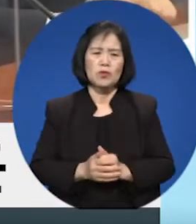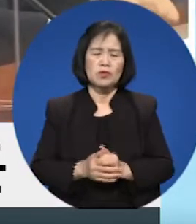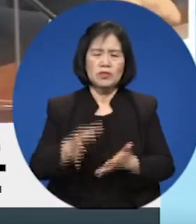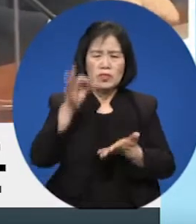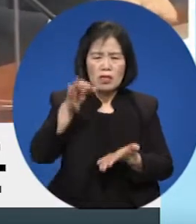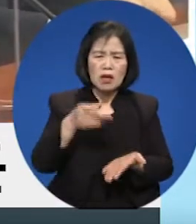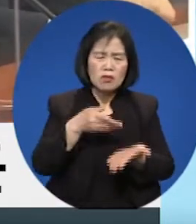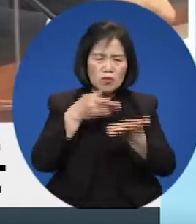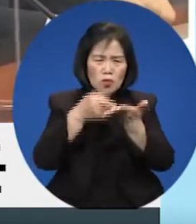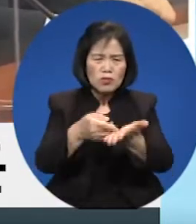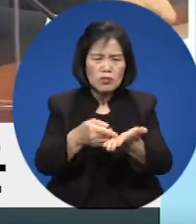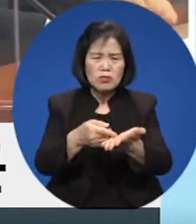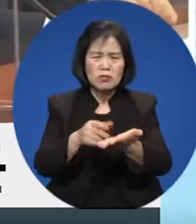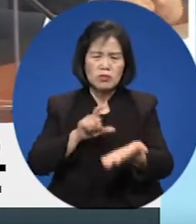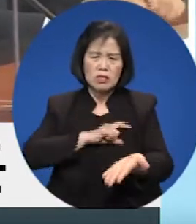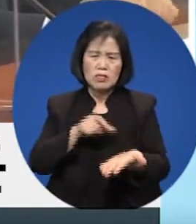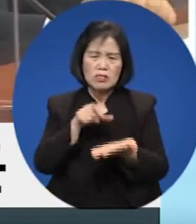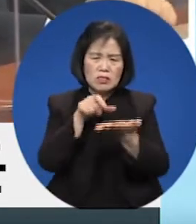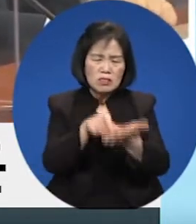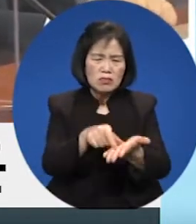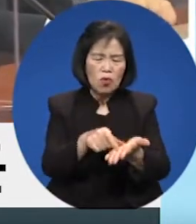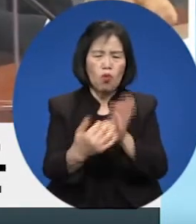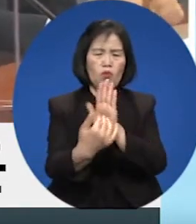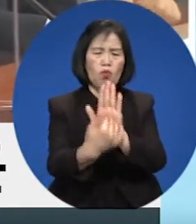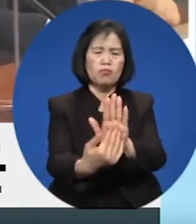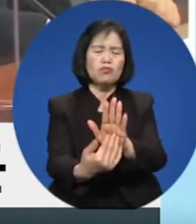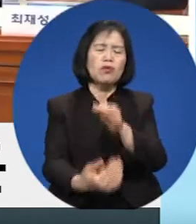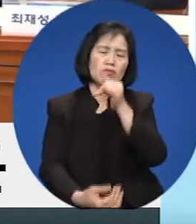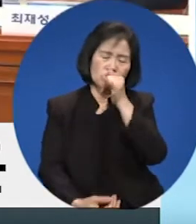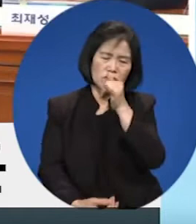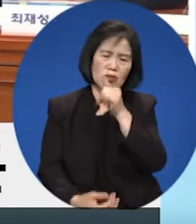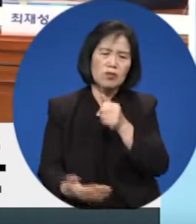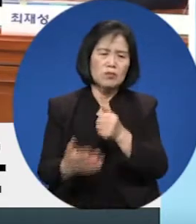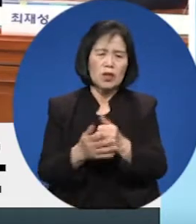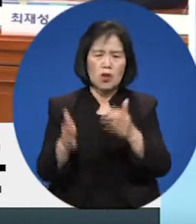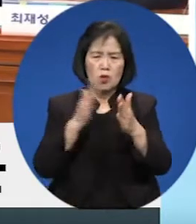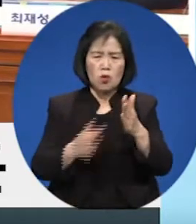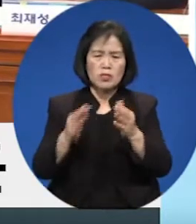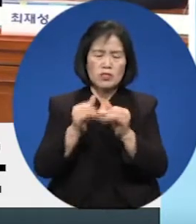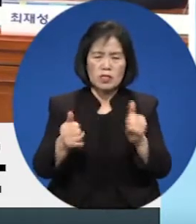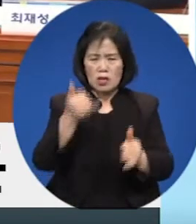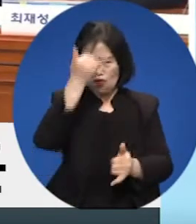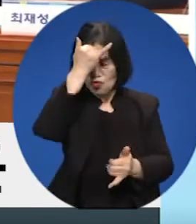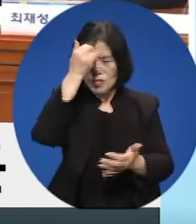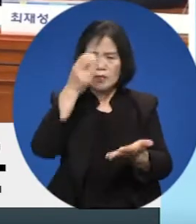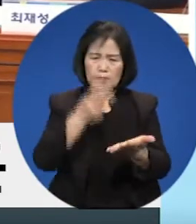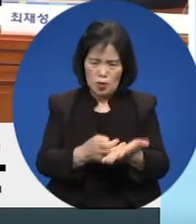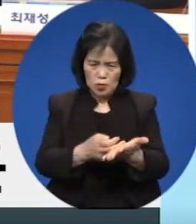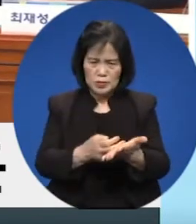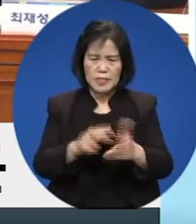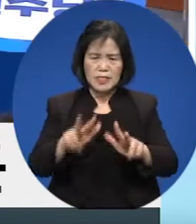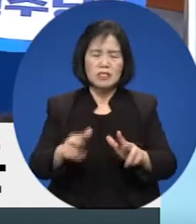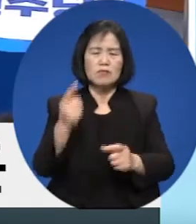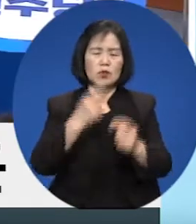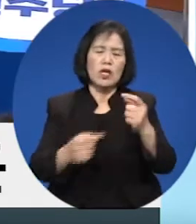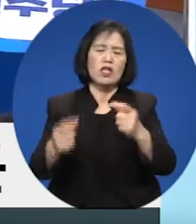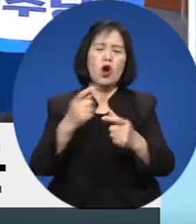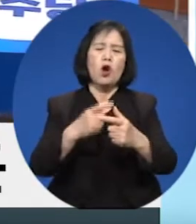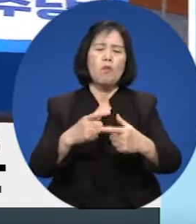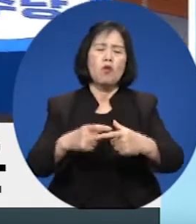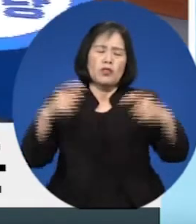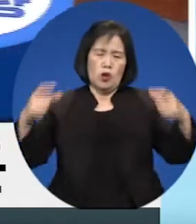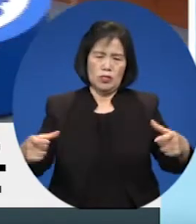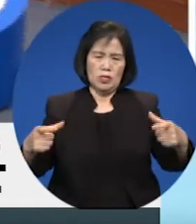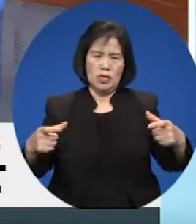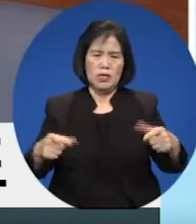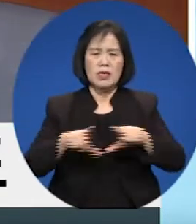고지 라던데 등록을 같다 거부하고 있는 거거든요 음가 따라서 공직자윤리법 을 갔다가 지금보다 좀 폭넓게 해석을 하고 있고 일반 공